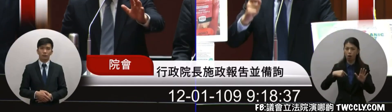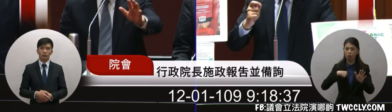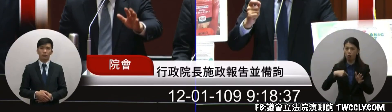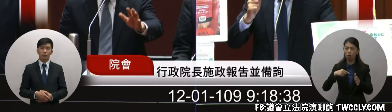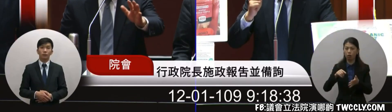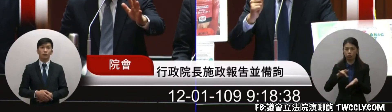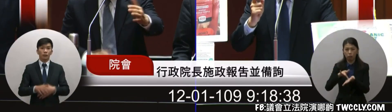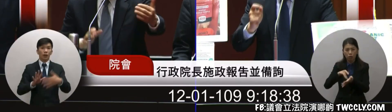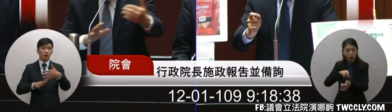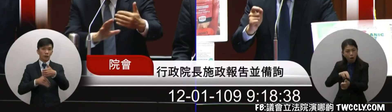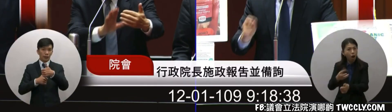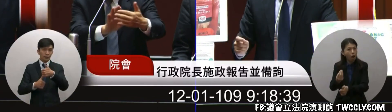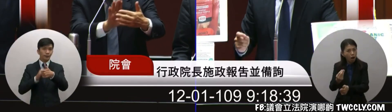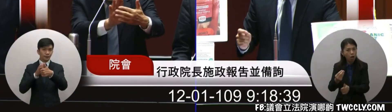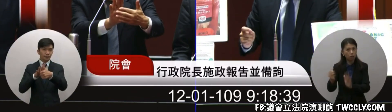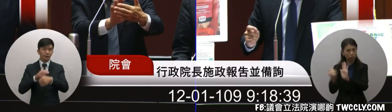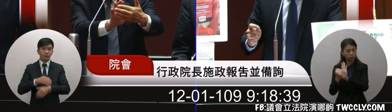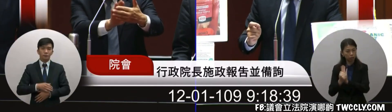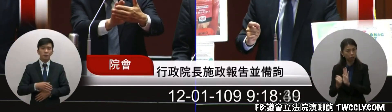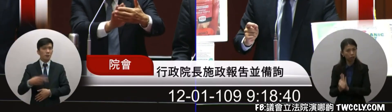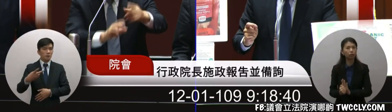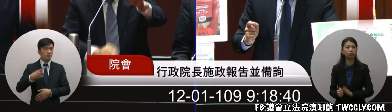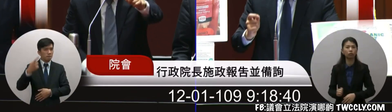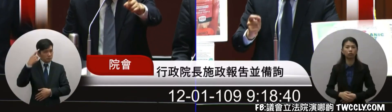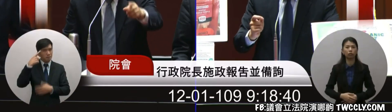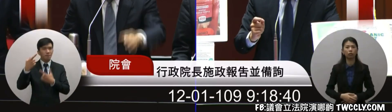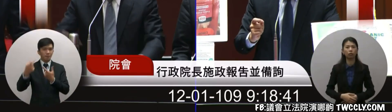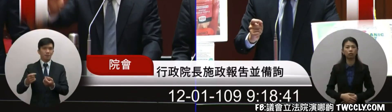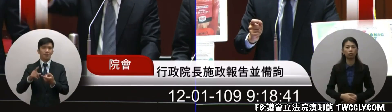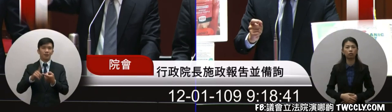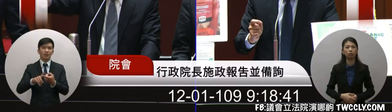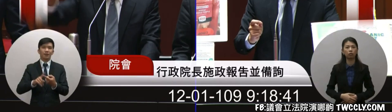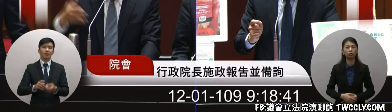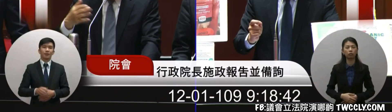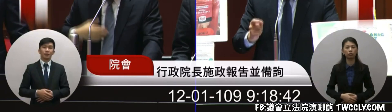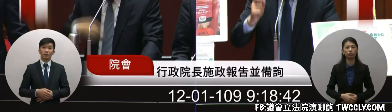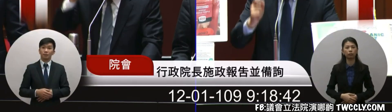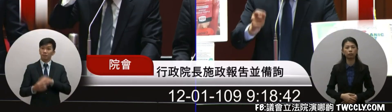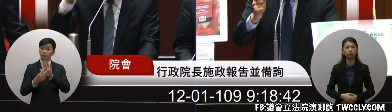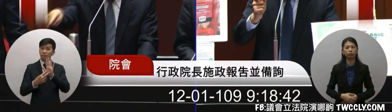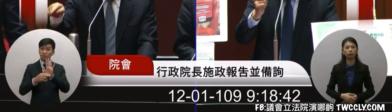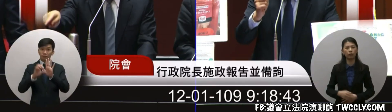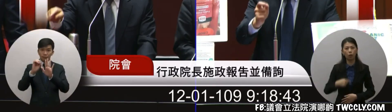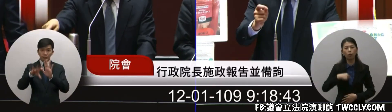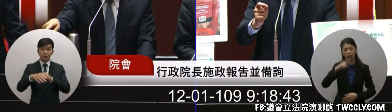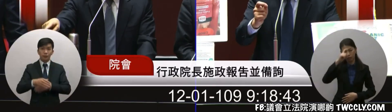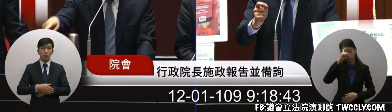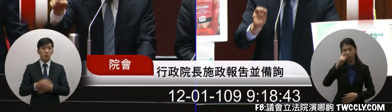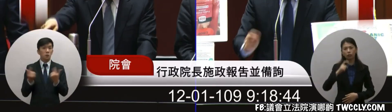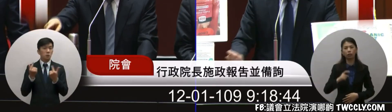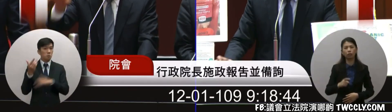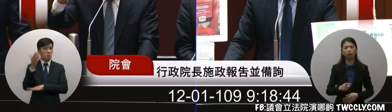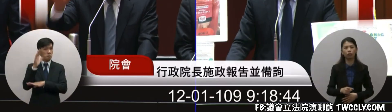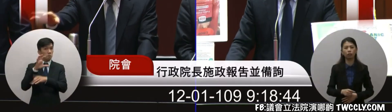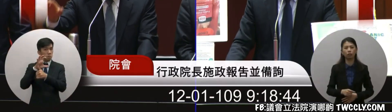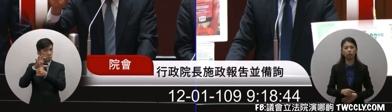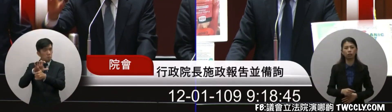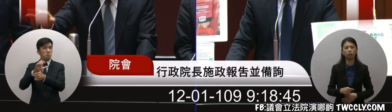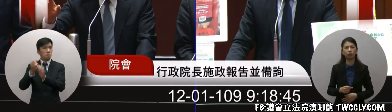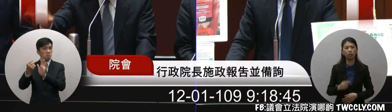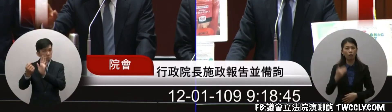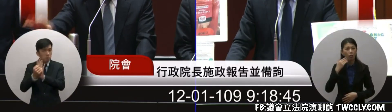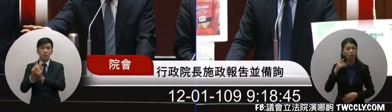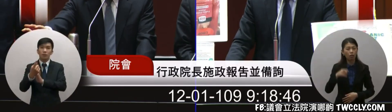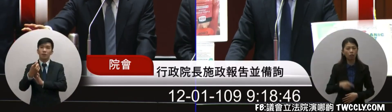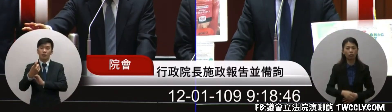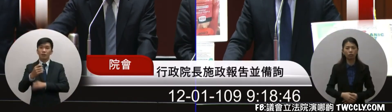且 我们两个讲的其实一致了。 对， 为什么？因为我们不能叫他标，但我相信这些